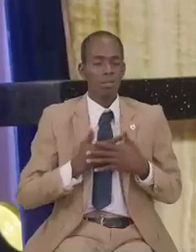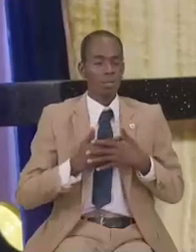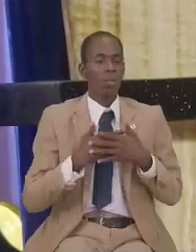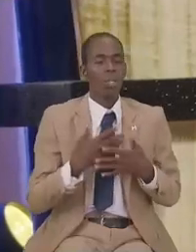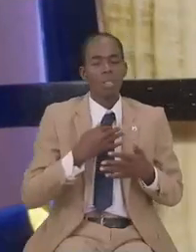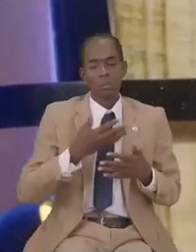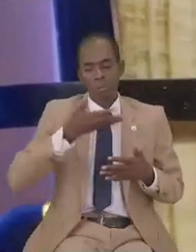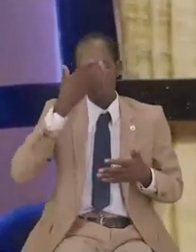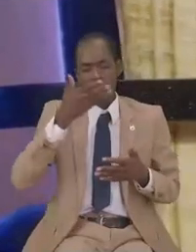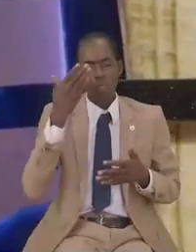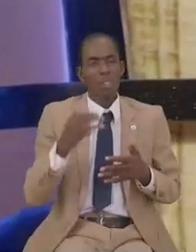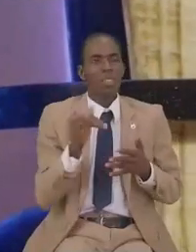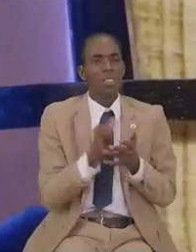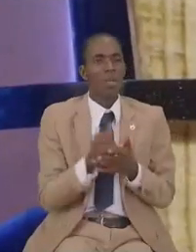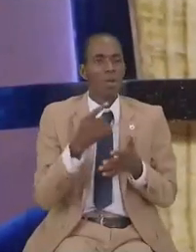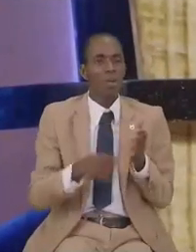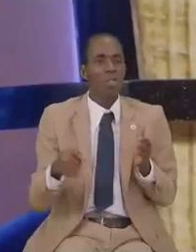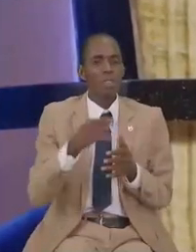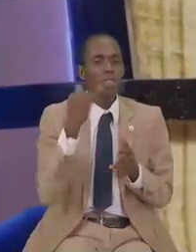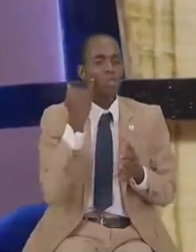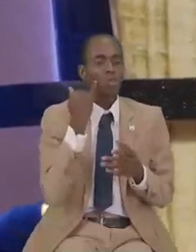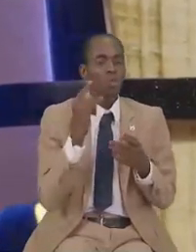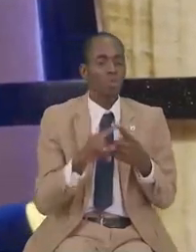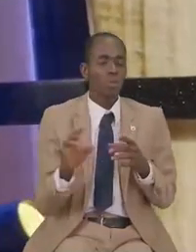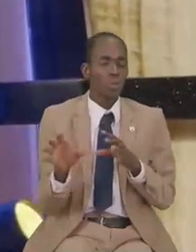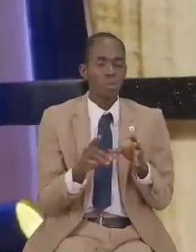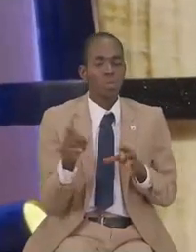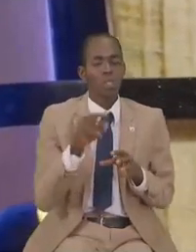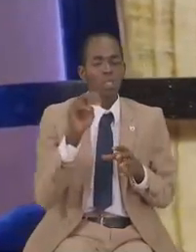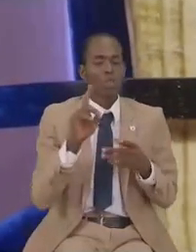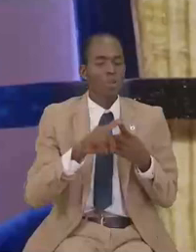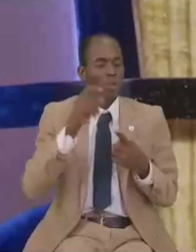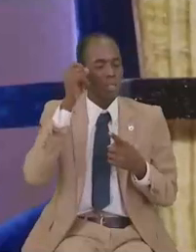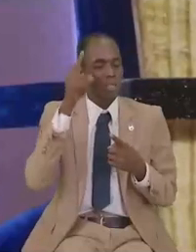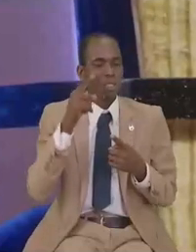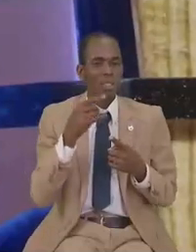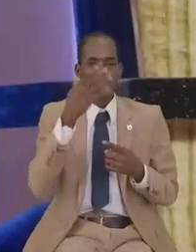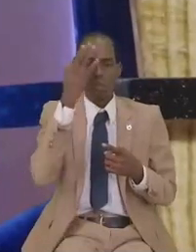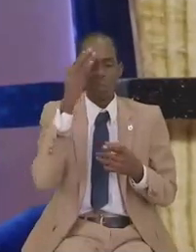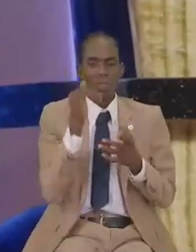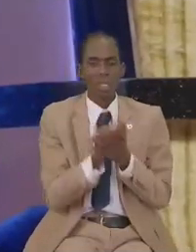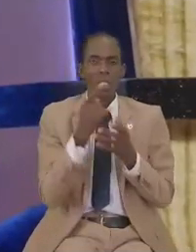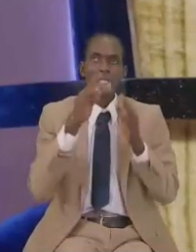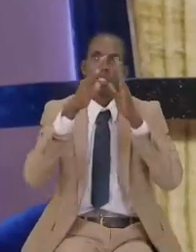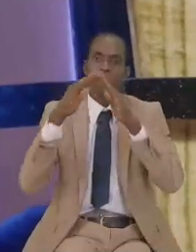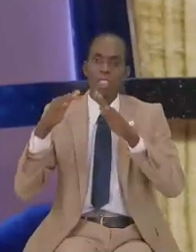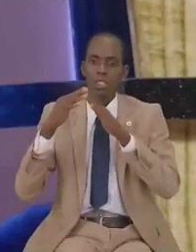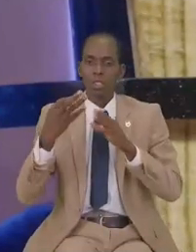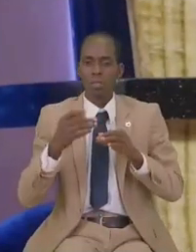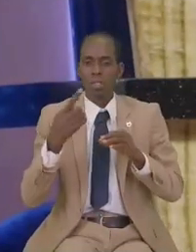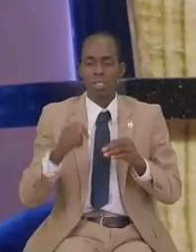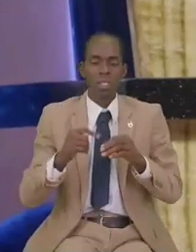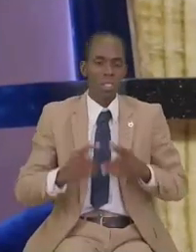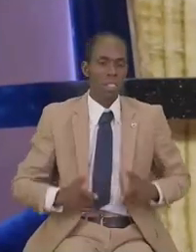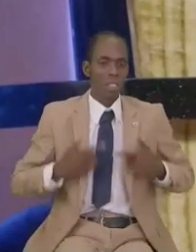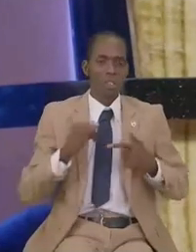c'est ce qu'ils devaient faire au départ. Ils devaient comprendre que la cité du Dieu vivant devait être au-delà